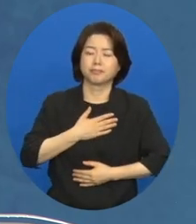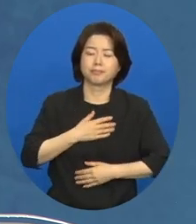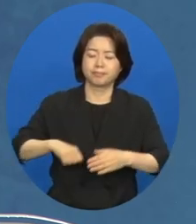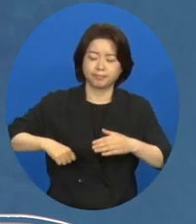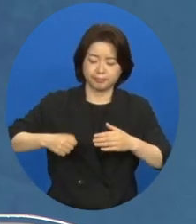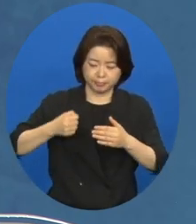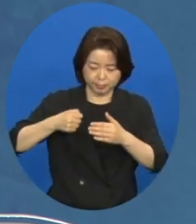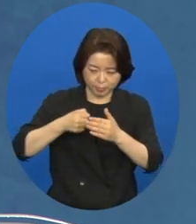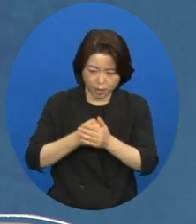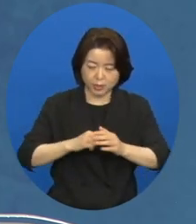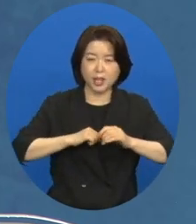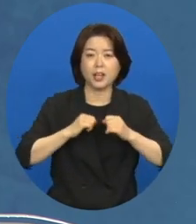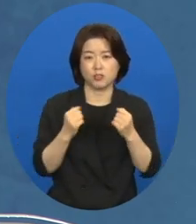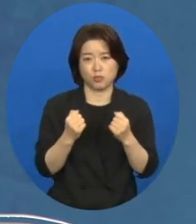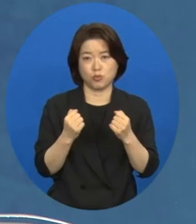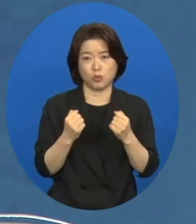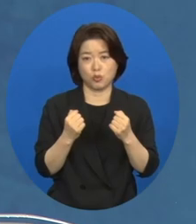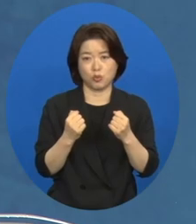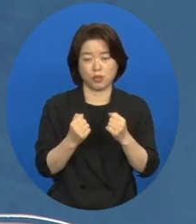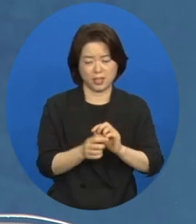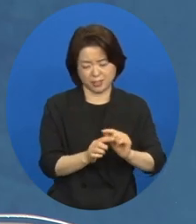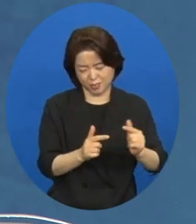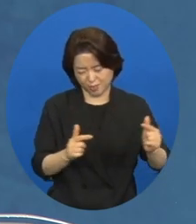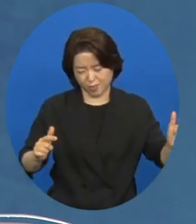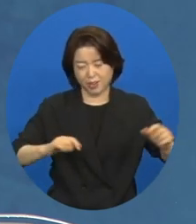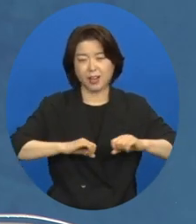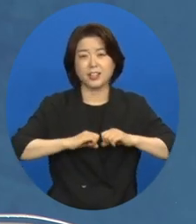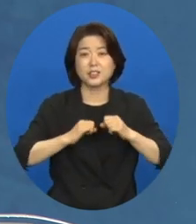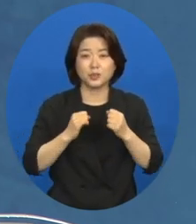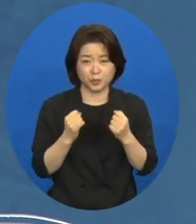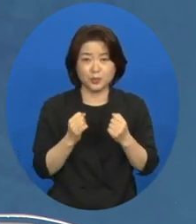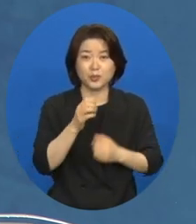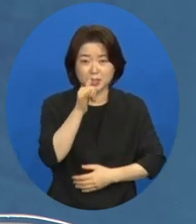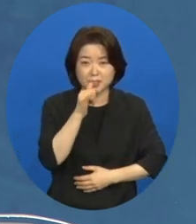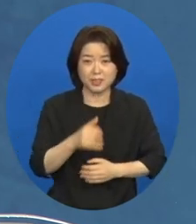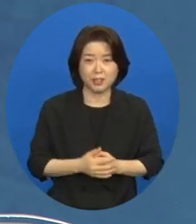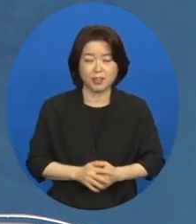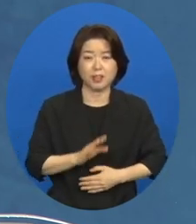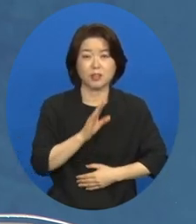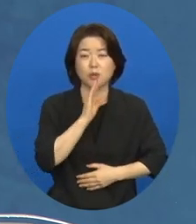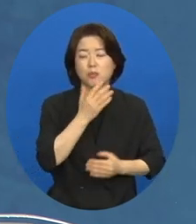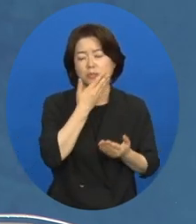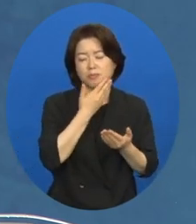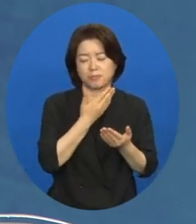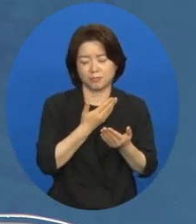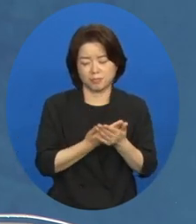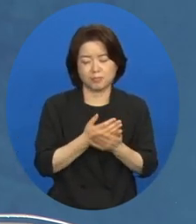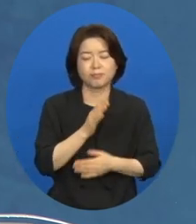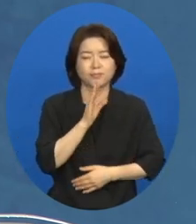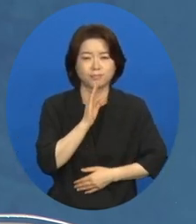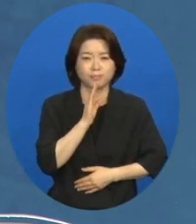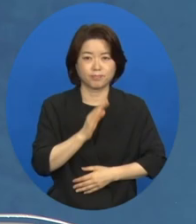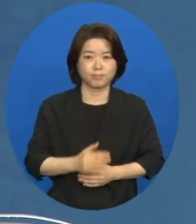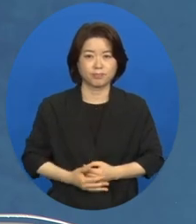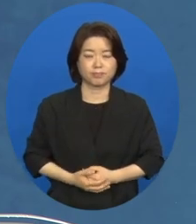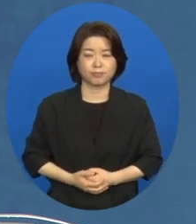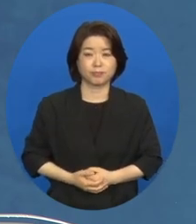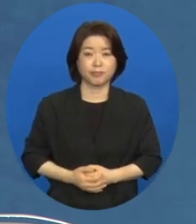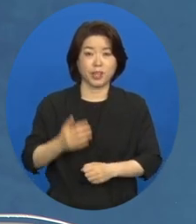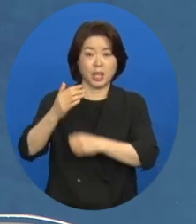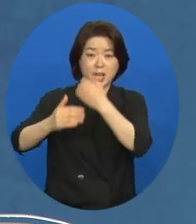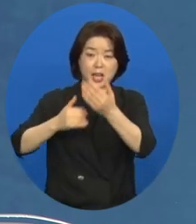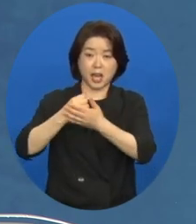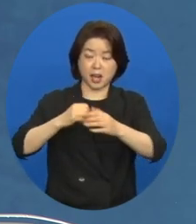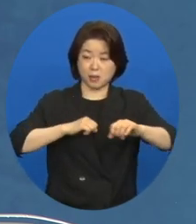순종. 여러분, 이런 순종은요 너무나도 귀한 순종이죠. 하나님의